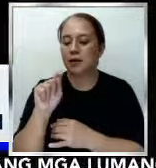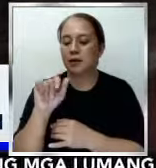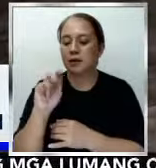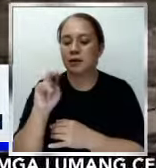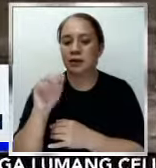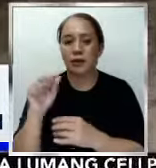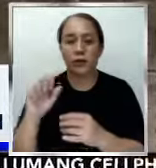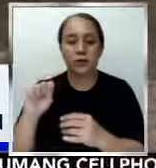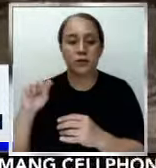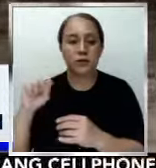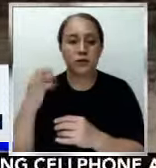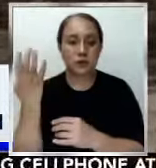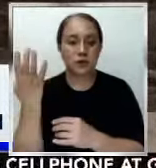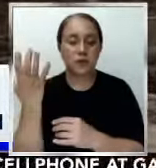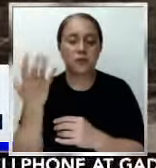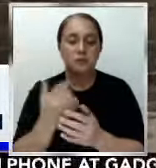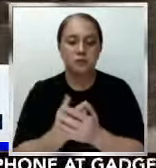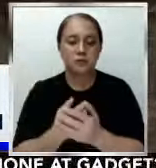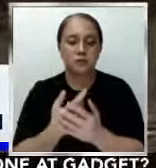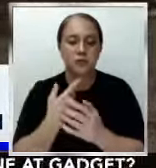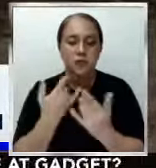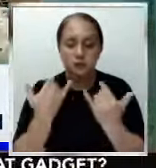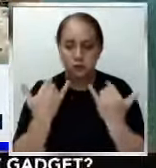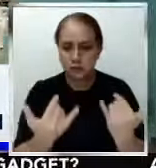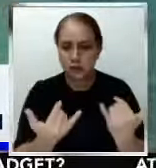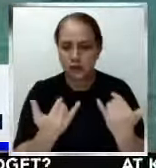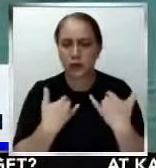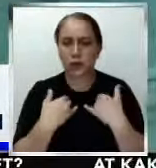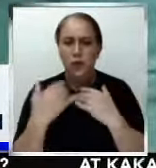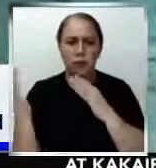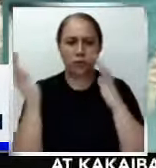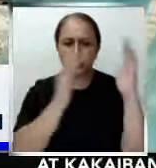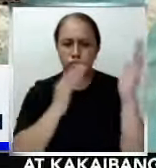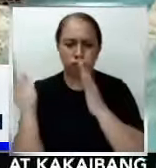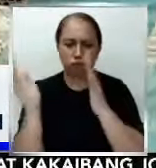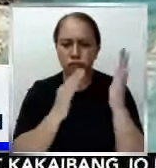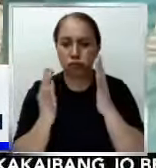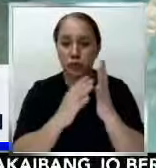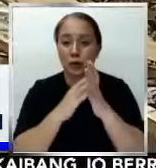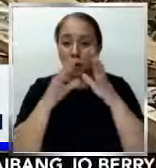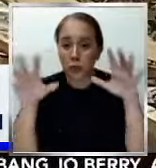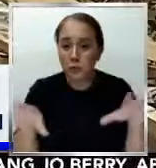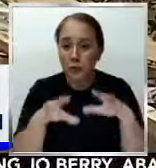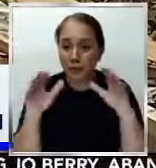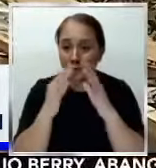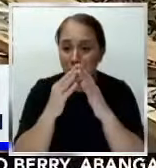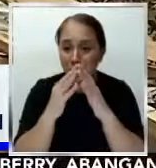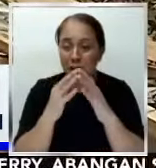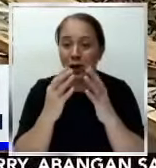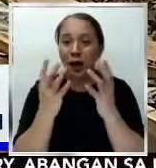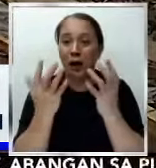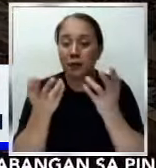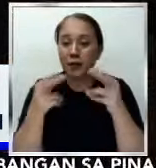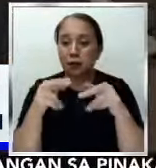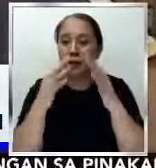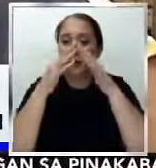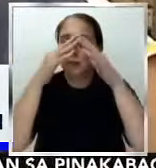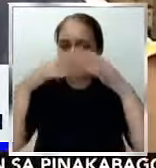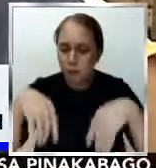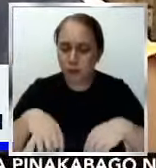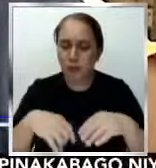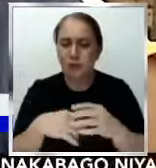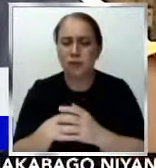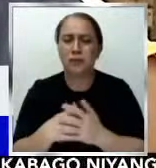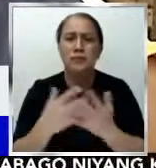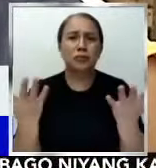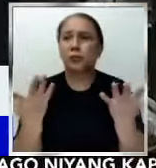Island. Ngunit dahil sa bagsik ng Bagyong Odette, ang pinaghirapang bahay na wala sa isang igla. Wala na po talagang